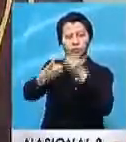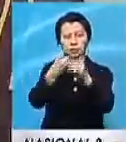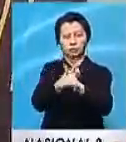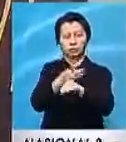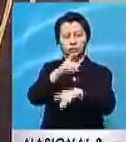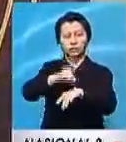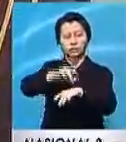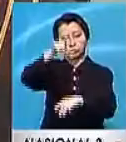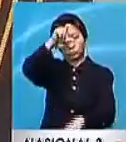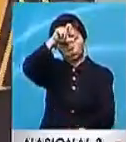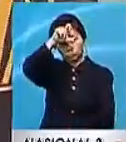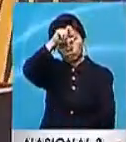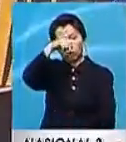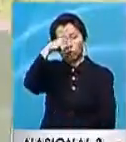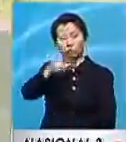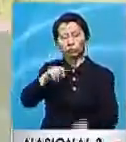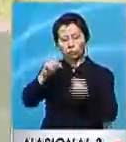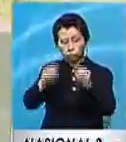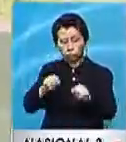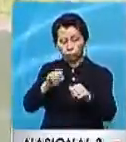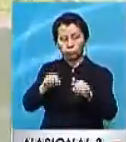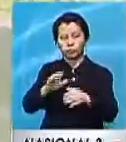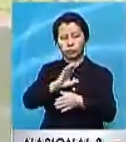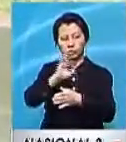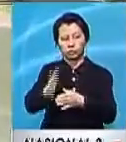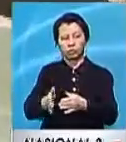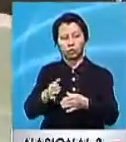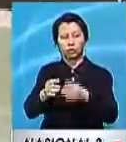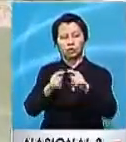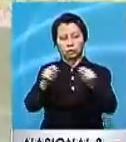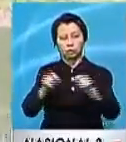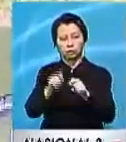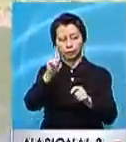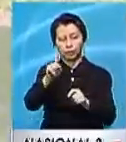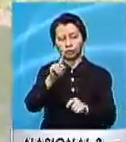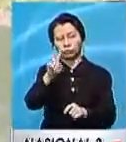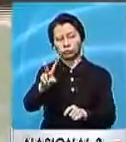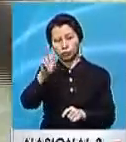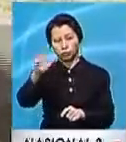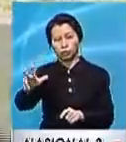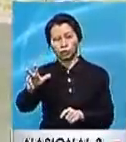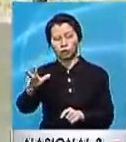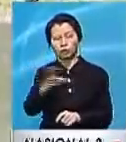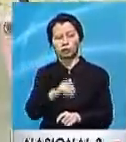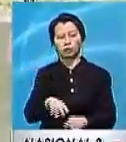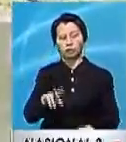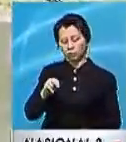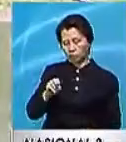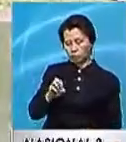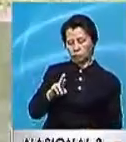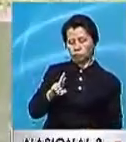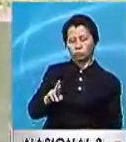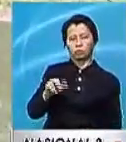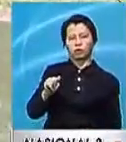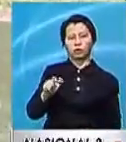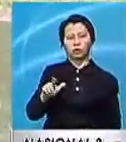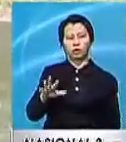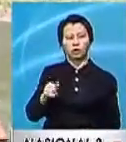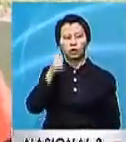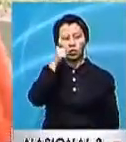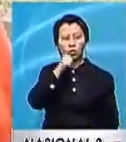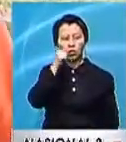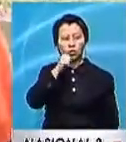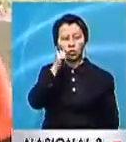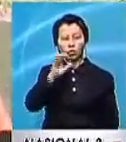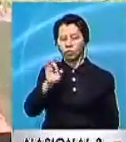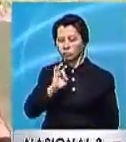Turki. Untuk layak, mereka perlu menamatkan saingan di tempat pertama, kedua dan ketiga. Nur Alia Gapar, atlet wanita merupakan